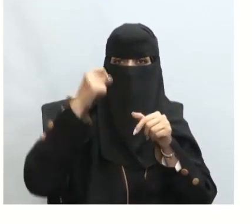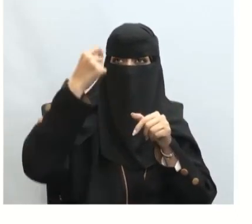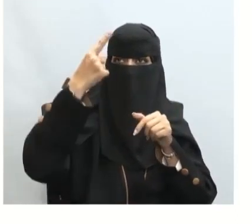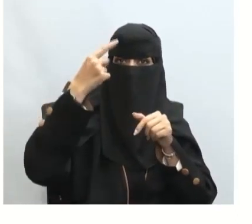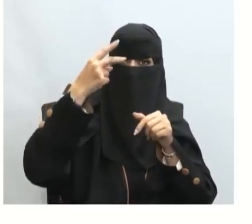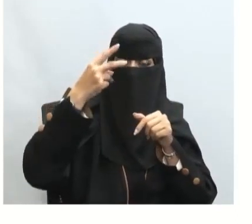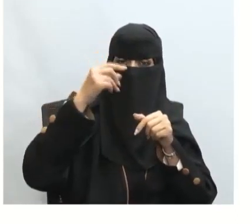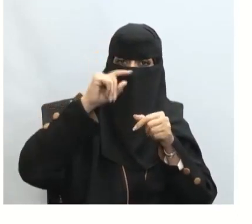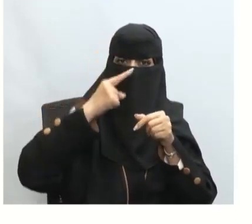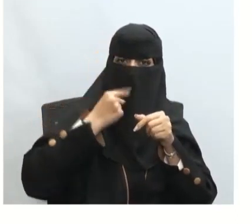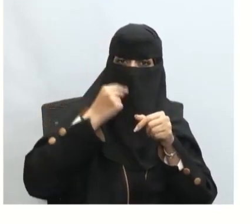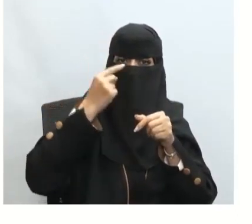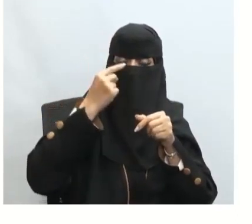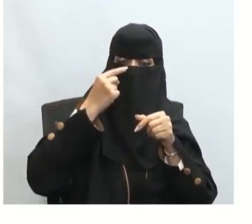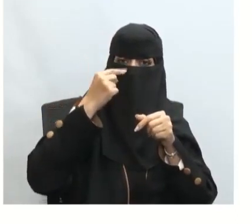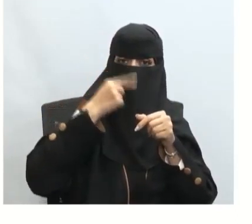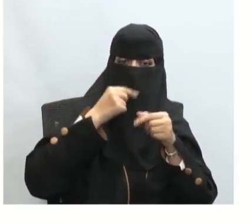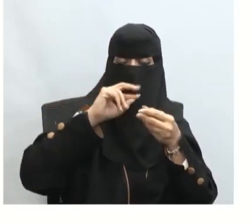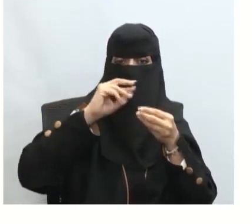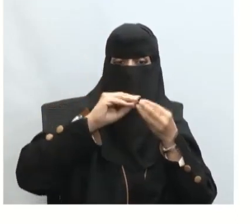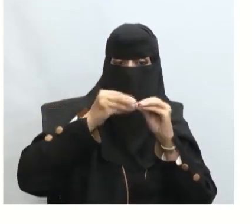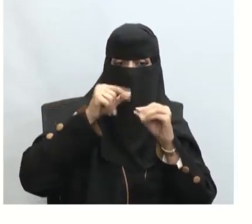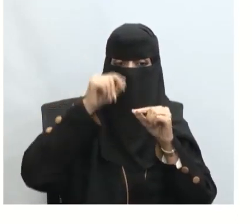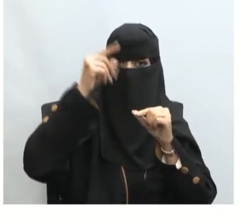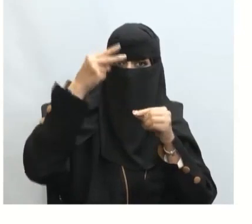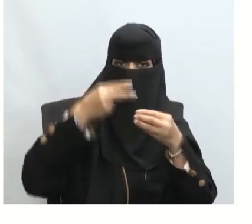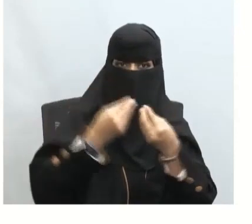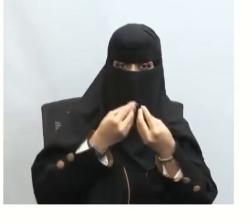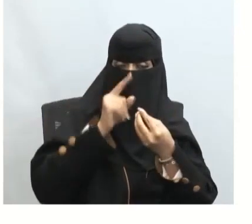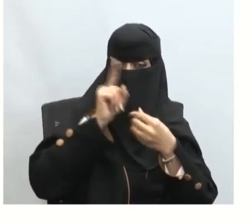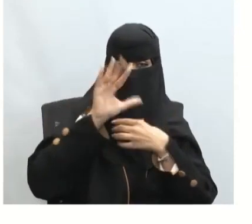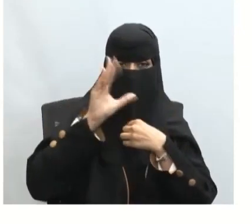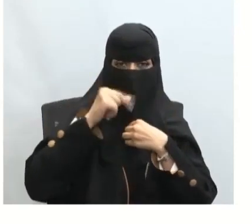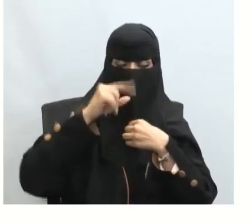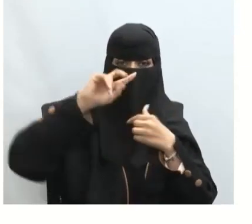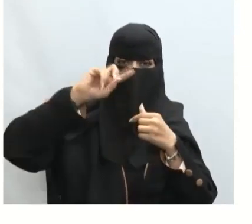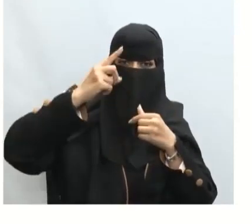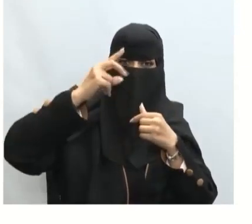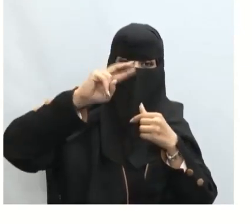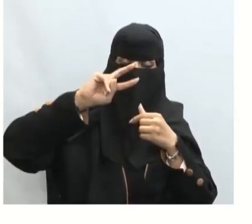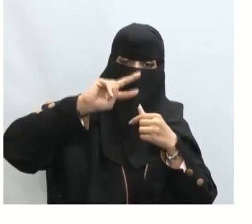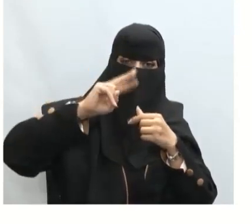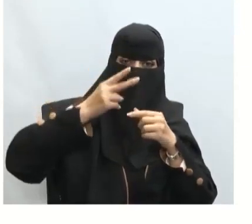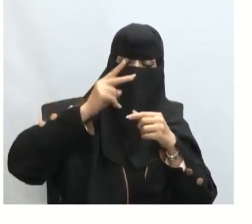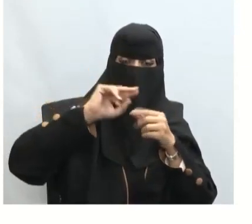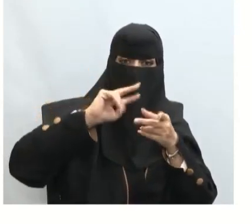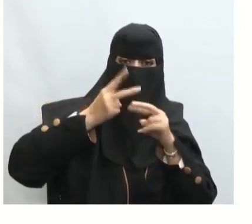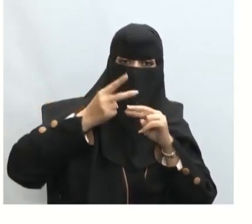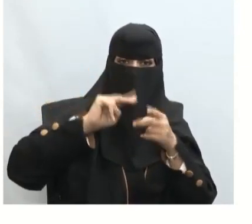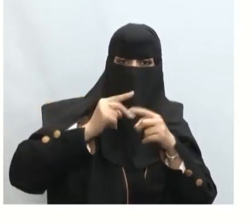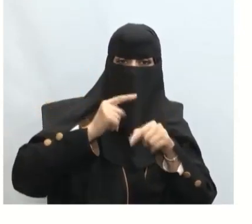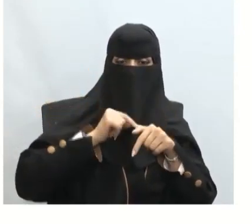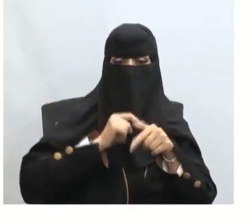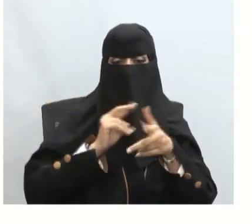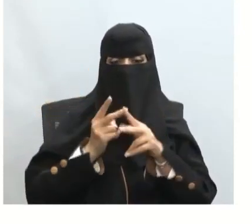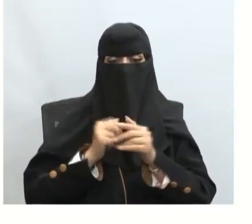متناوب بشكل متناوب لا يكون لونين احمر بنفس مرتبطين ببعض لا يكون هنا في تناوب بينه